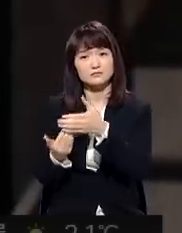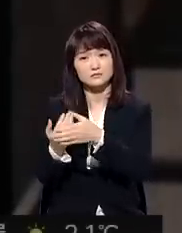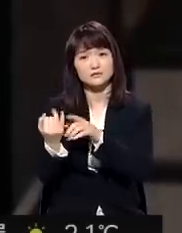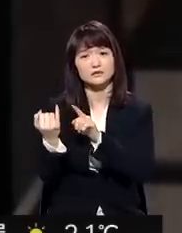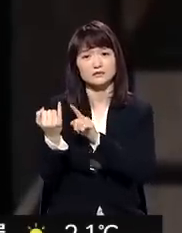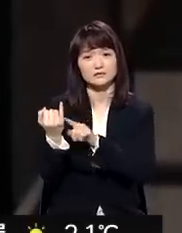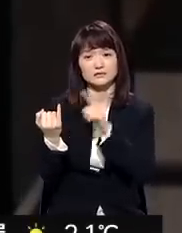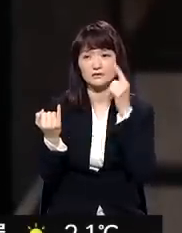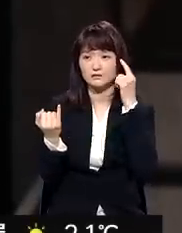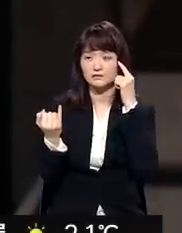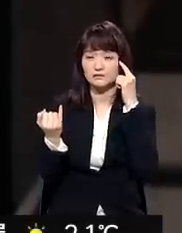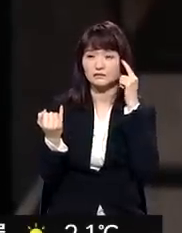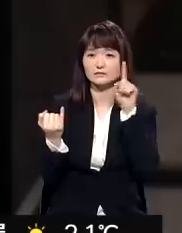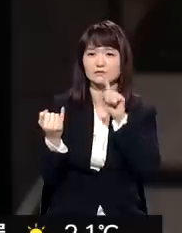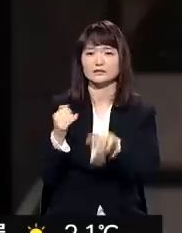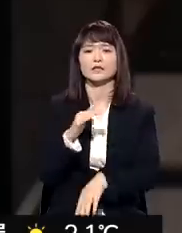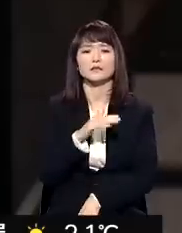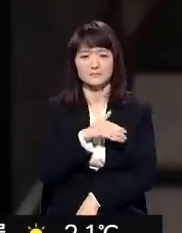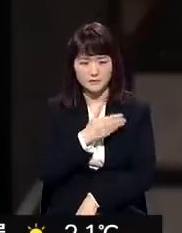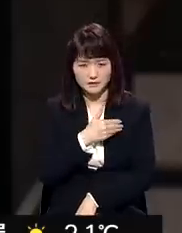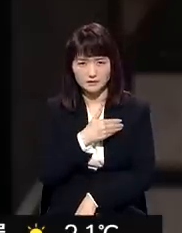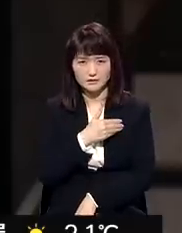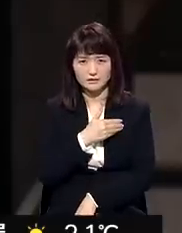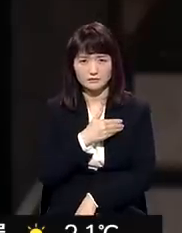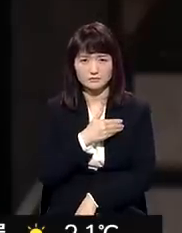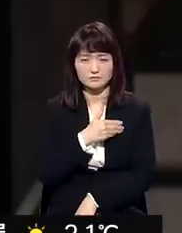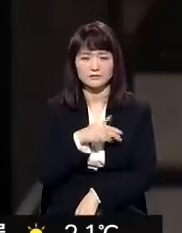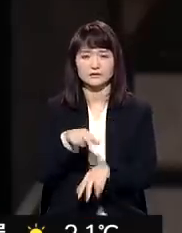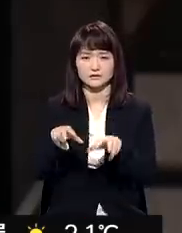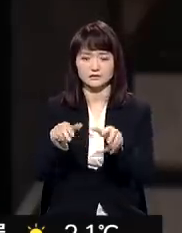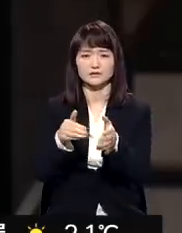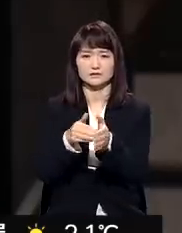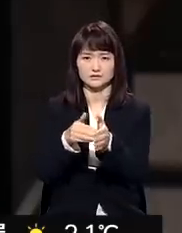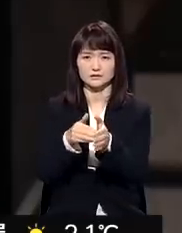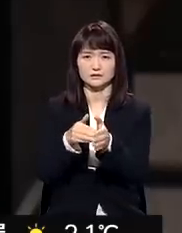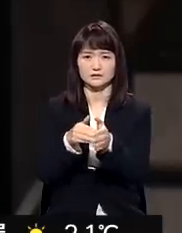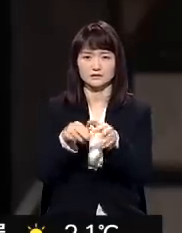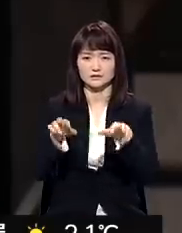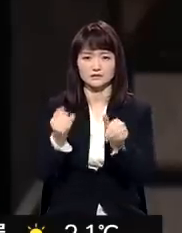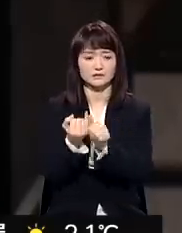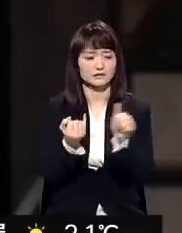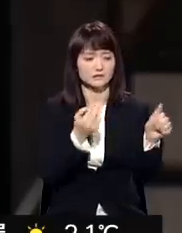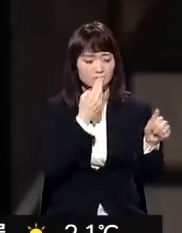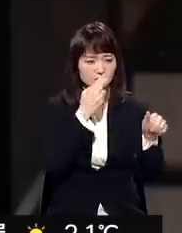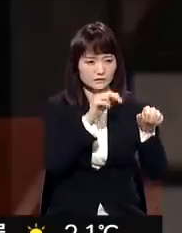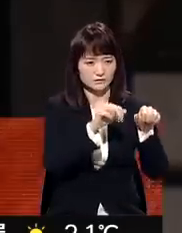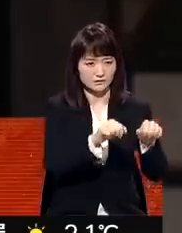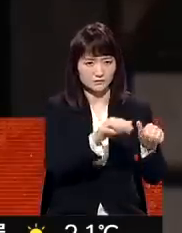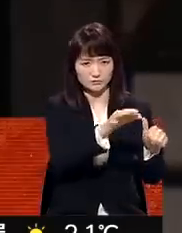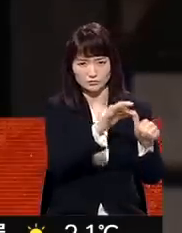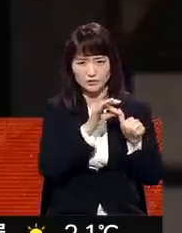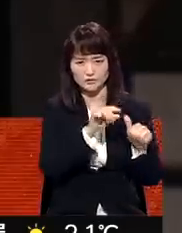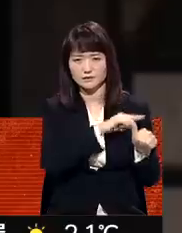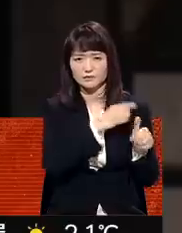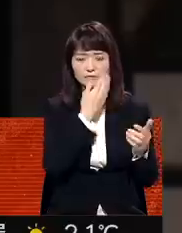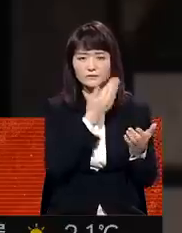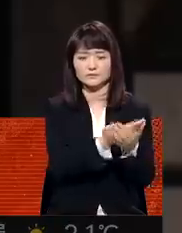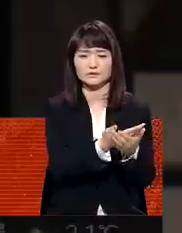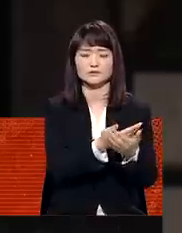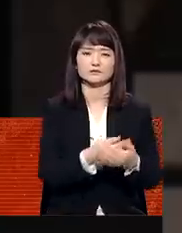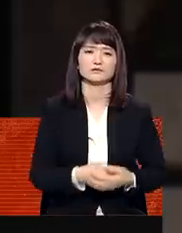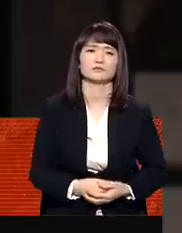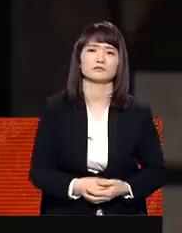생각합니다 바람은 바람일 뿐이야 지금 내 남편을 살리는게 가장 중요한 일이야라고 생각하고 거의